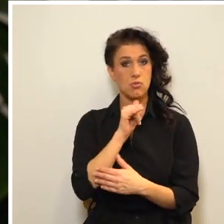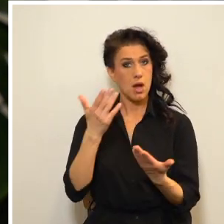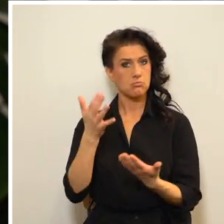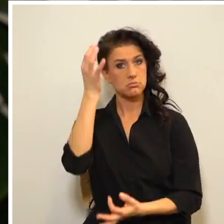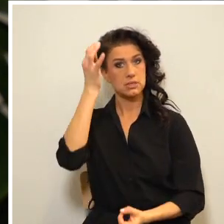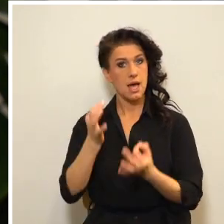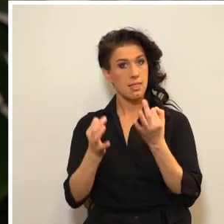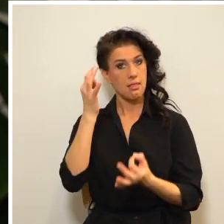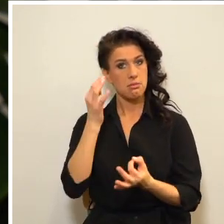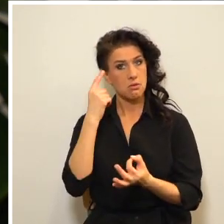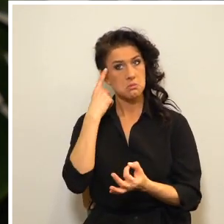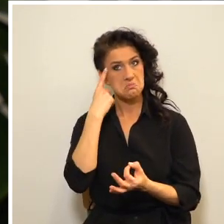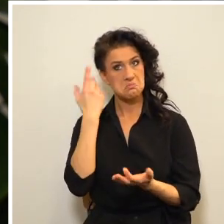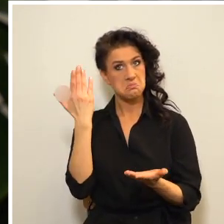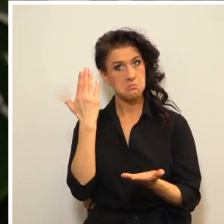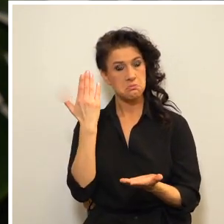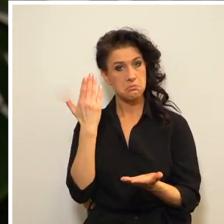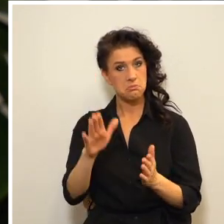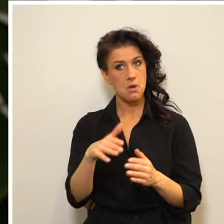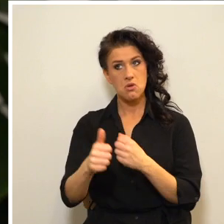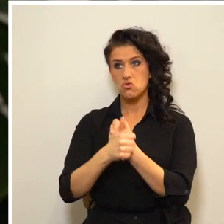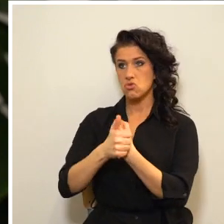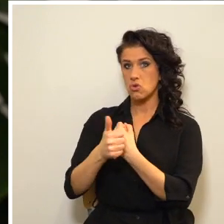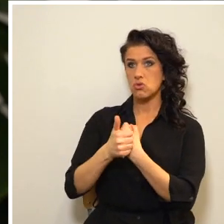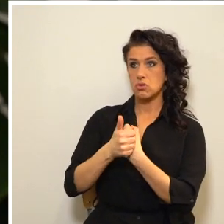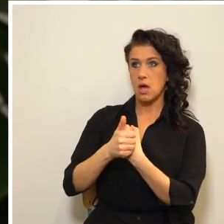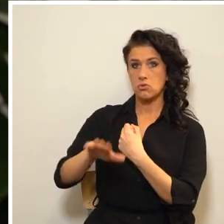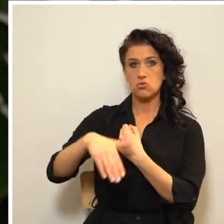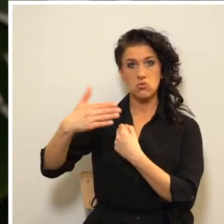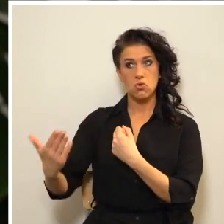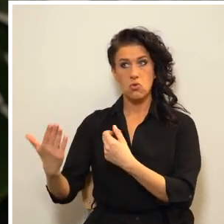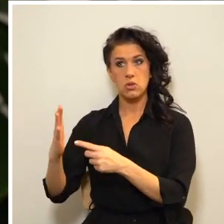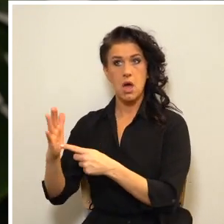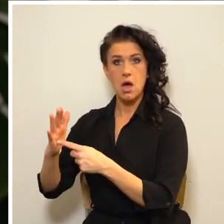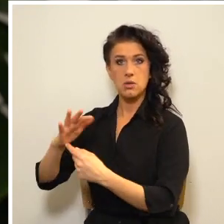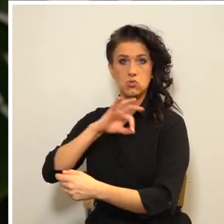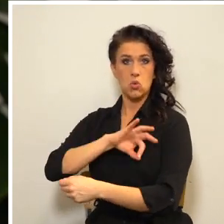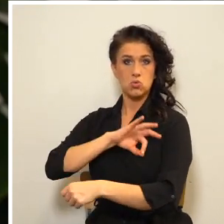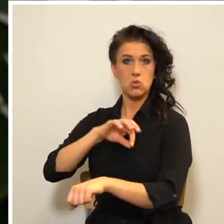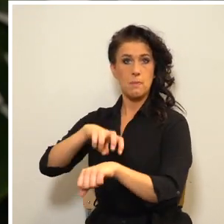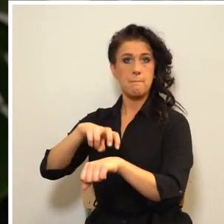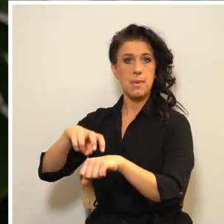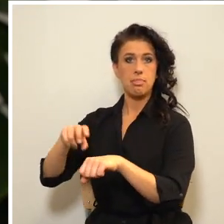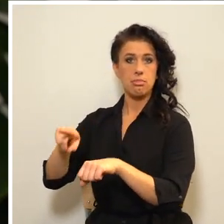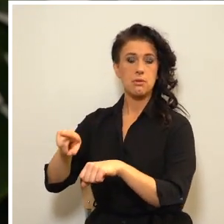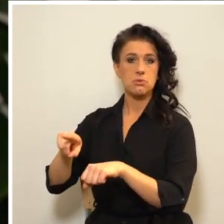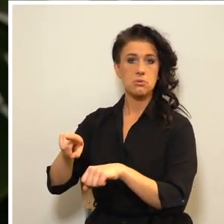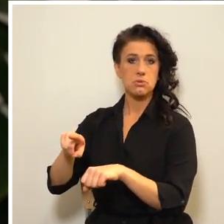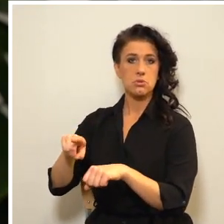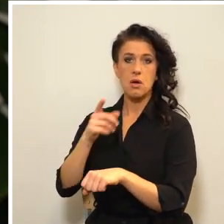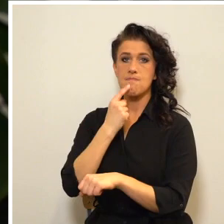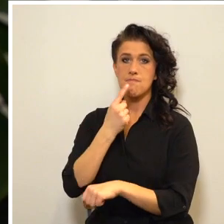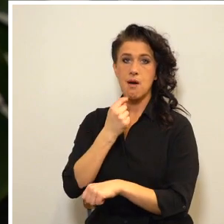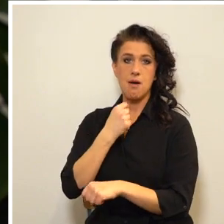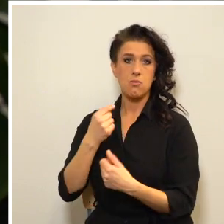zastanowić Jakie mogą być przyczyny podstronie takiej socjomedyczne dlaczego tak się dzieje że tak mało u nas jest